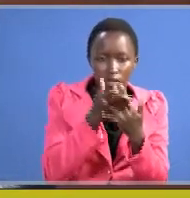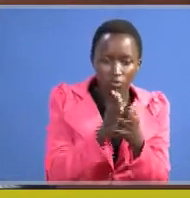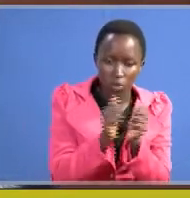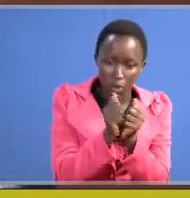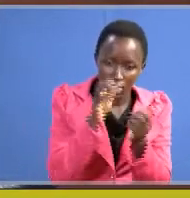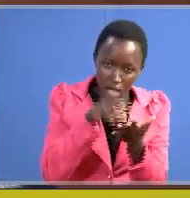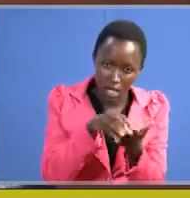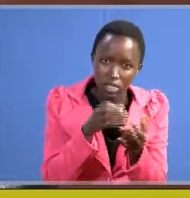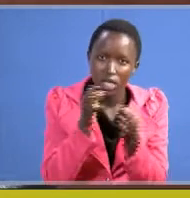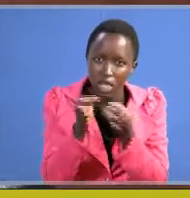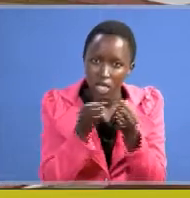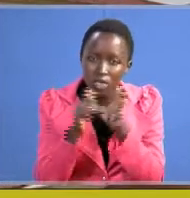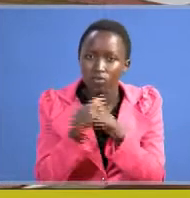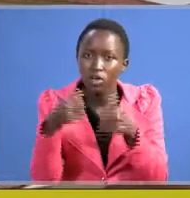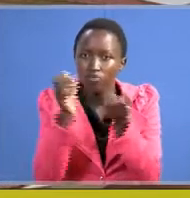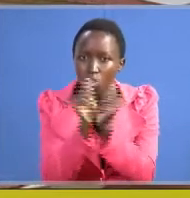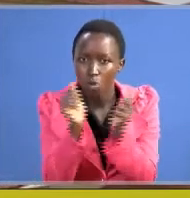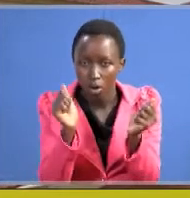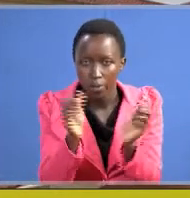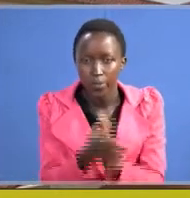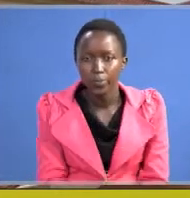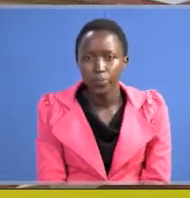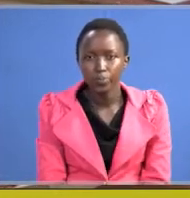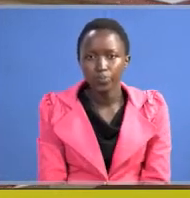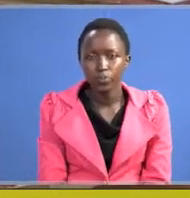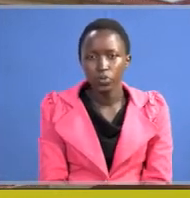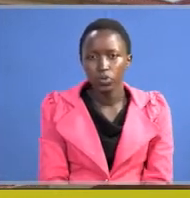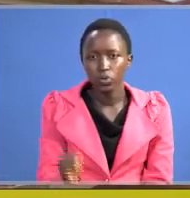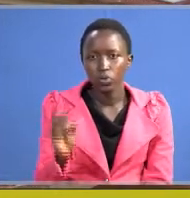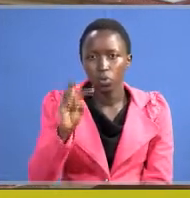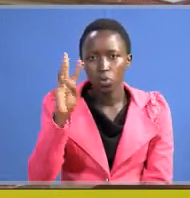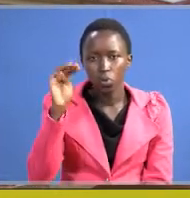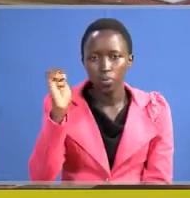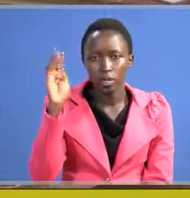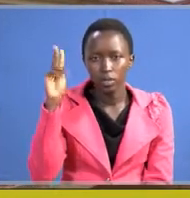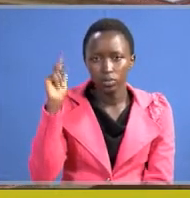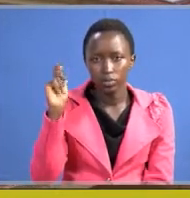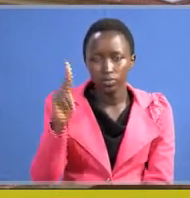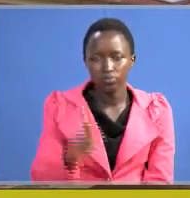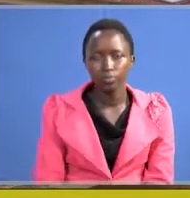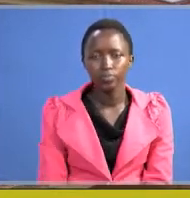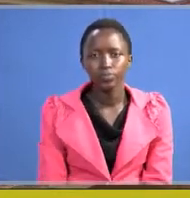hiyo iwapo Jaguar angepewa dhamana. Kelvin Ogome, KUTV.